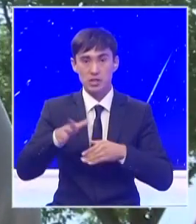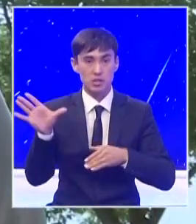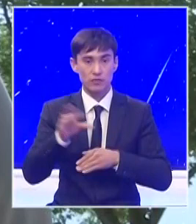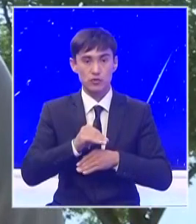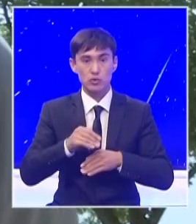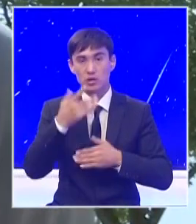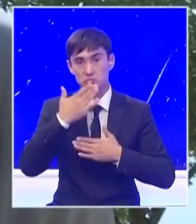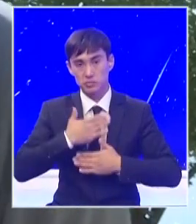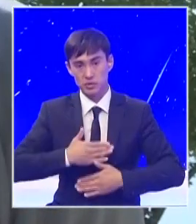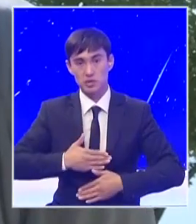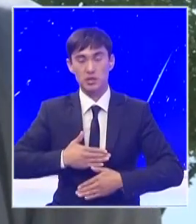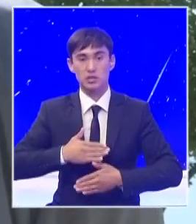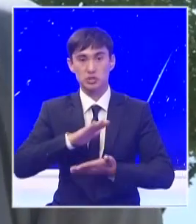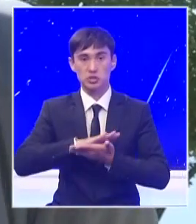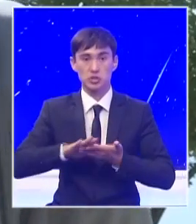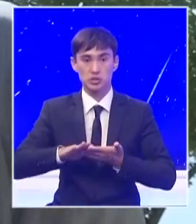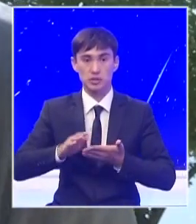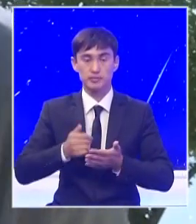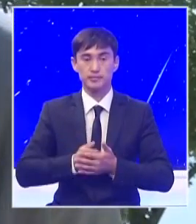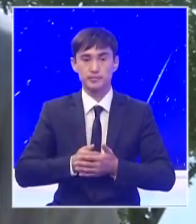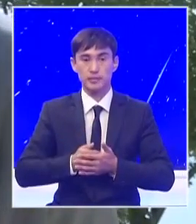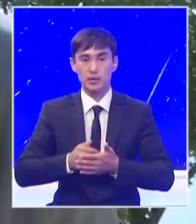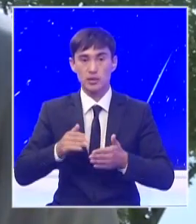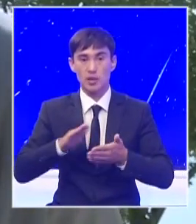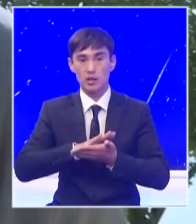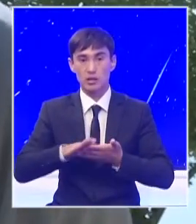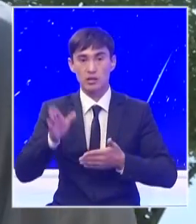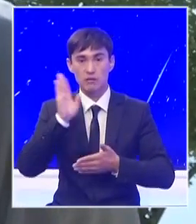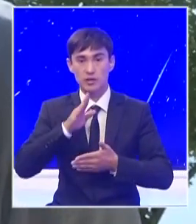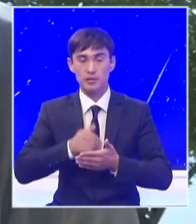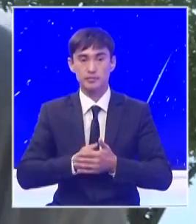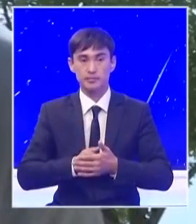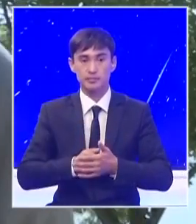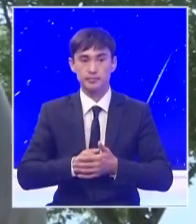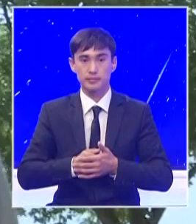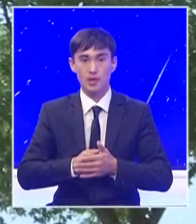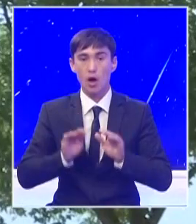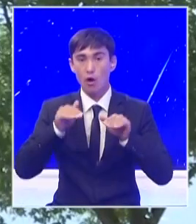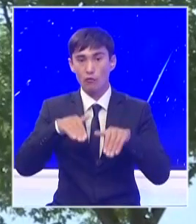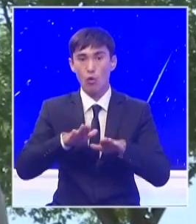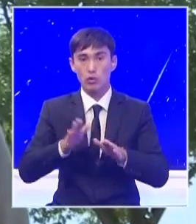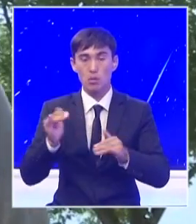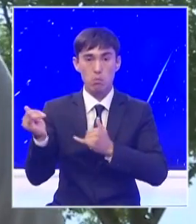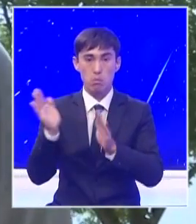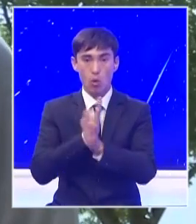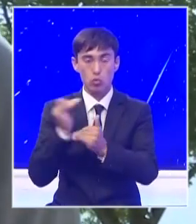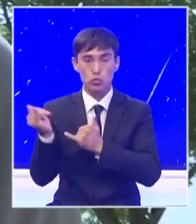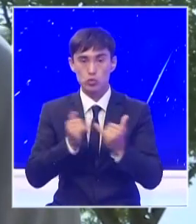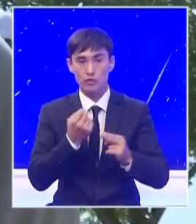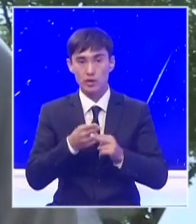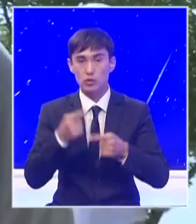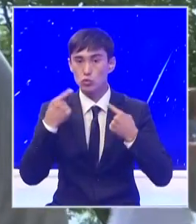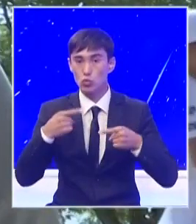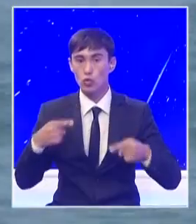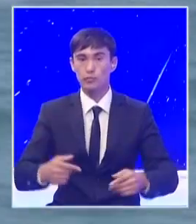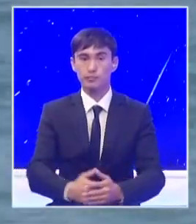все так тихо и чисто, а на открытой воде волны и погодные условия – это совсем